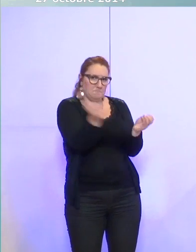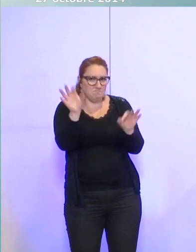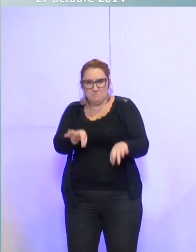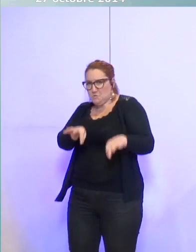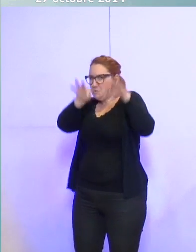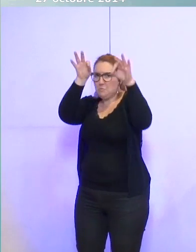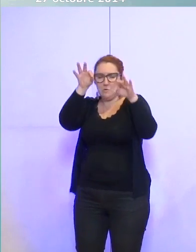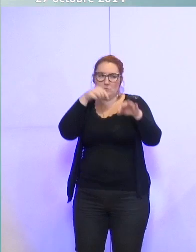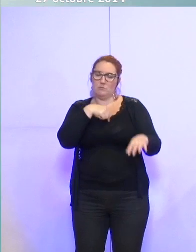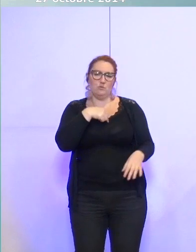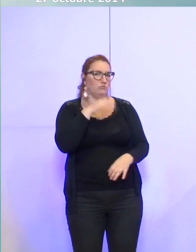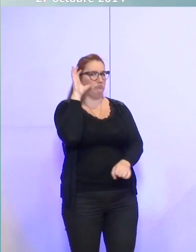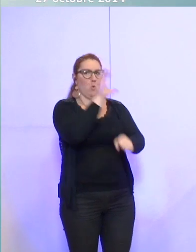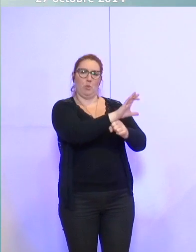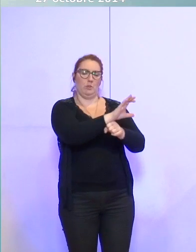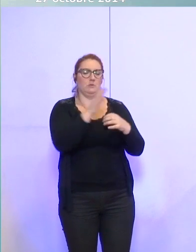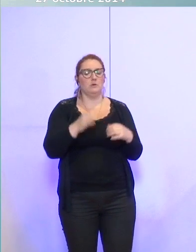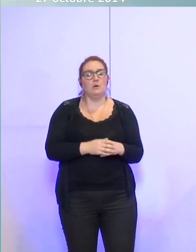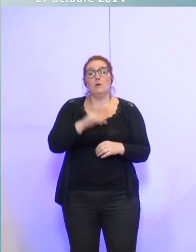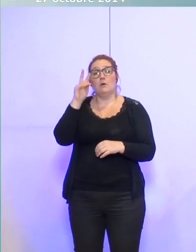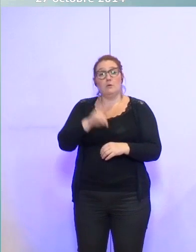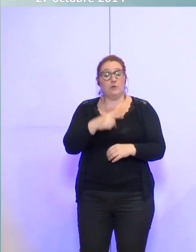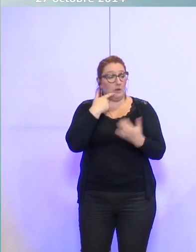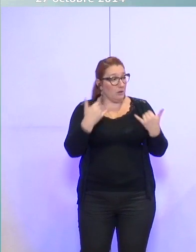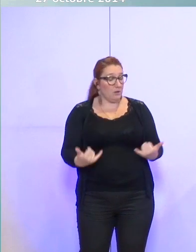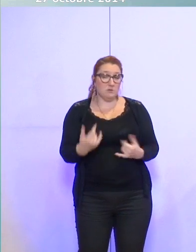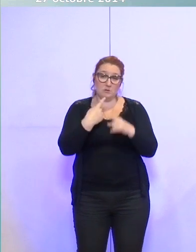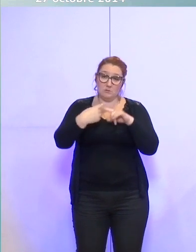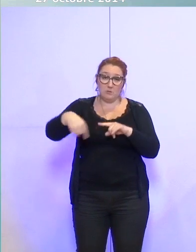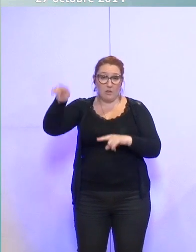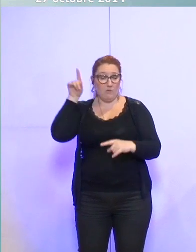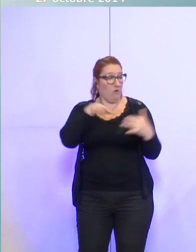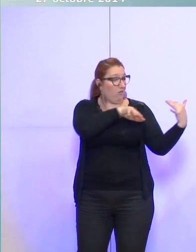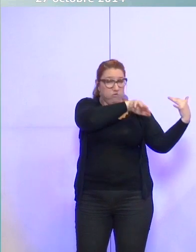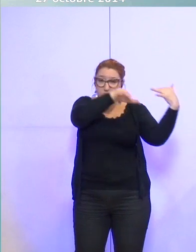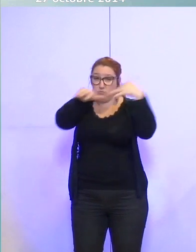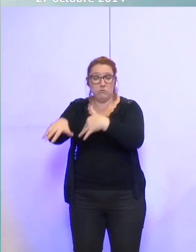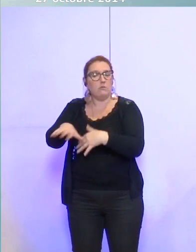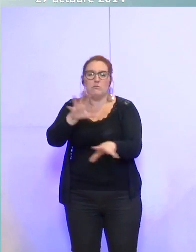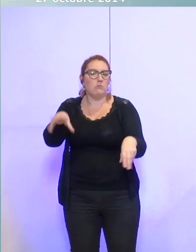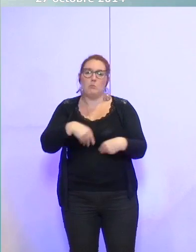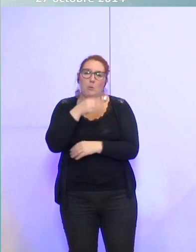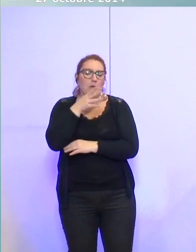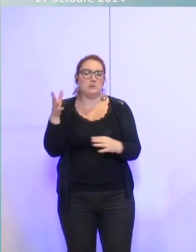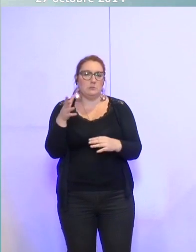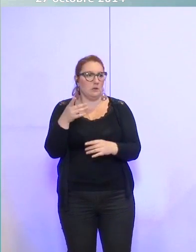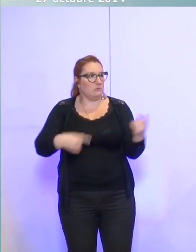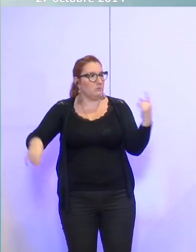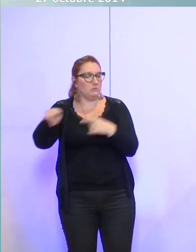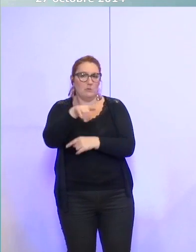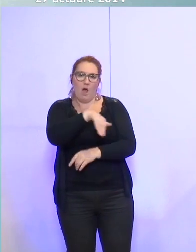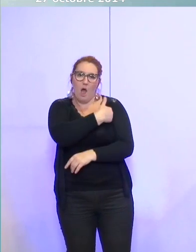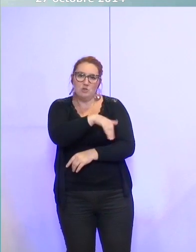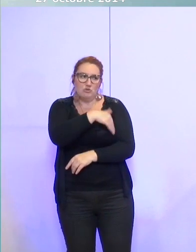Car c'est bien d'un envahissement inacceptable dont il s'agit, qui a choqué les élus, les agents de la ville qui étaient à nos